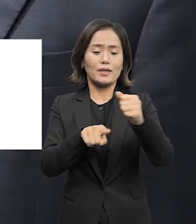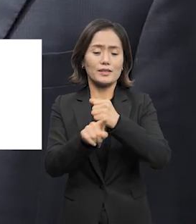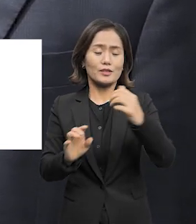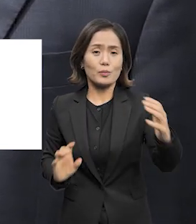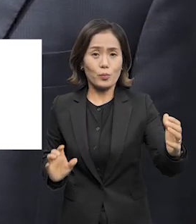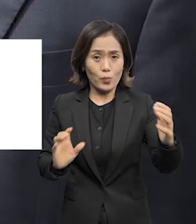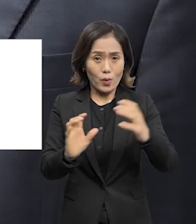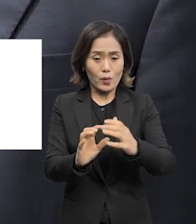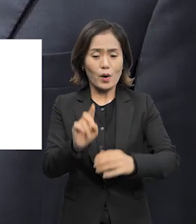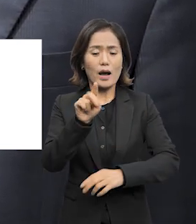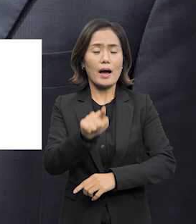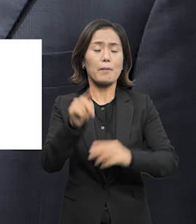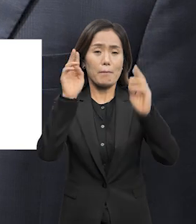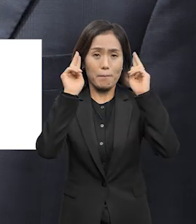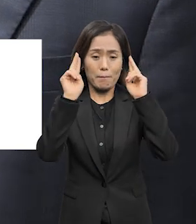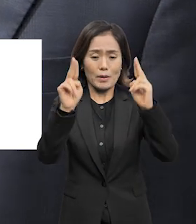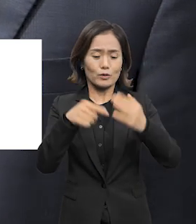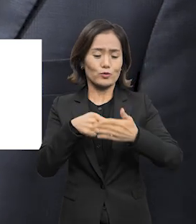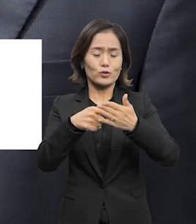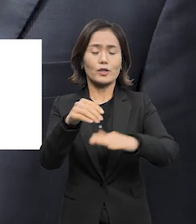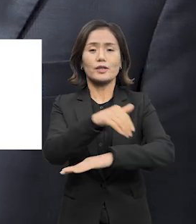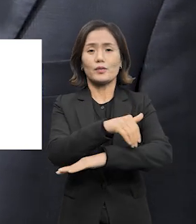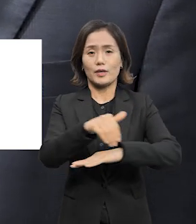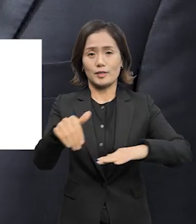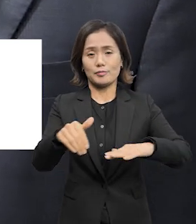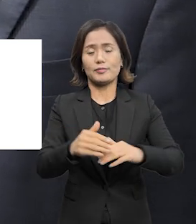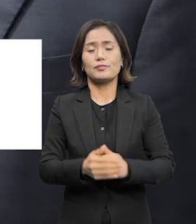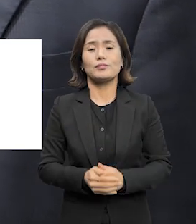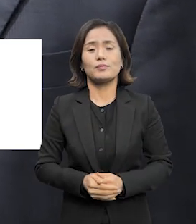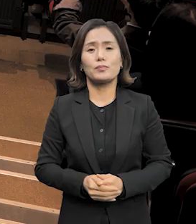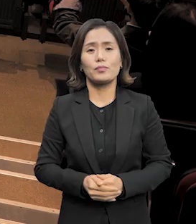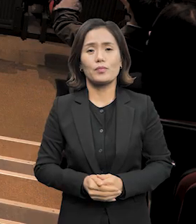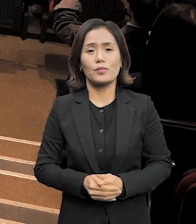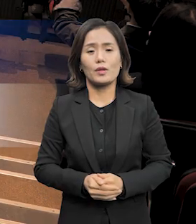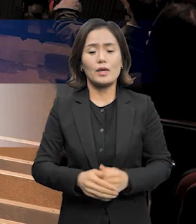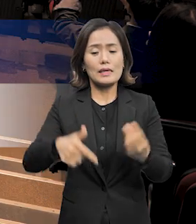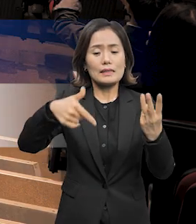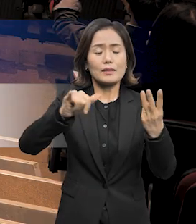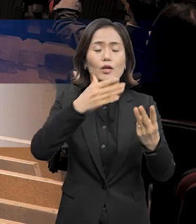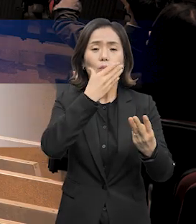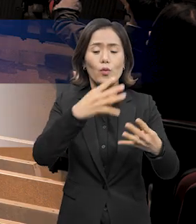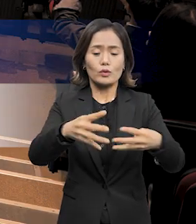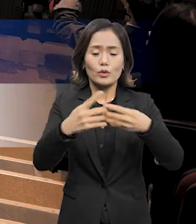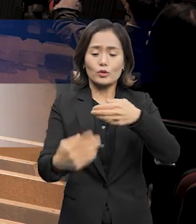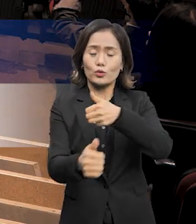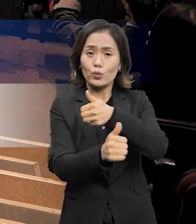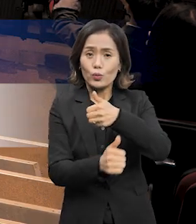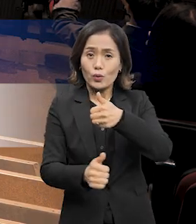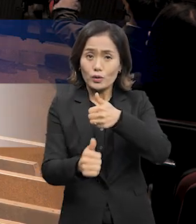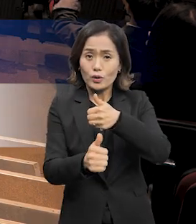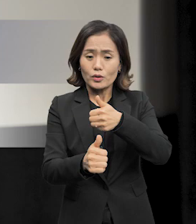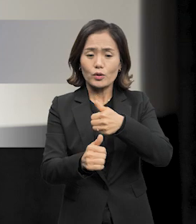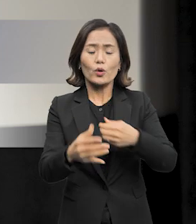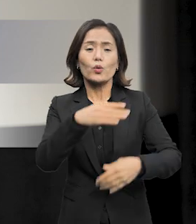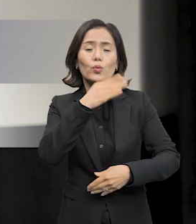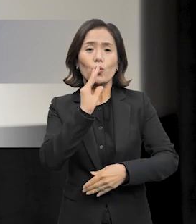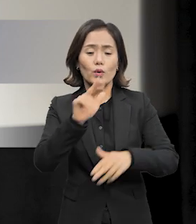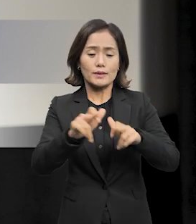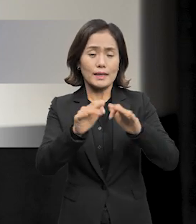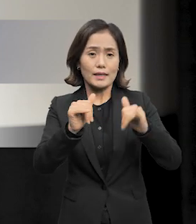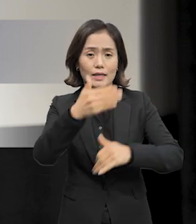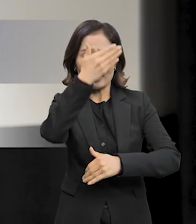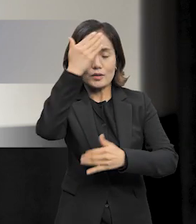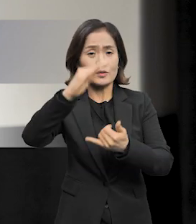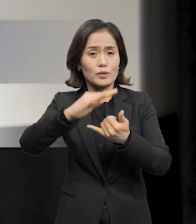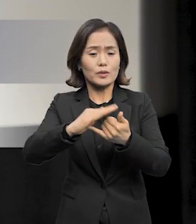함께 뜻을 모아 한 방향으로 나아가도록 힘쓰겠습니다 제3기 복지 협치위원회는 노인